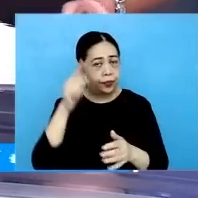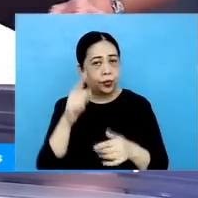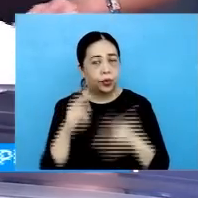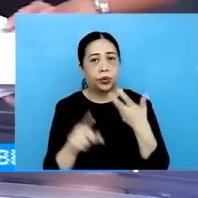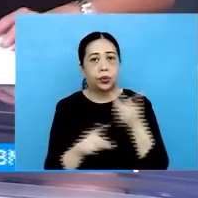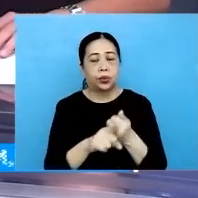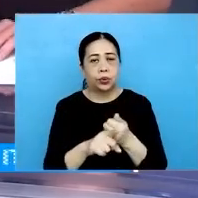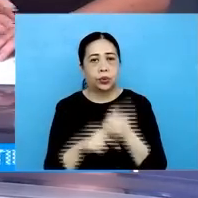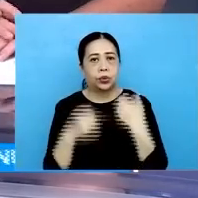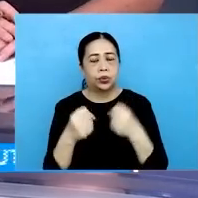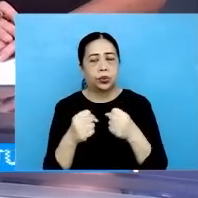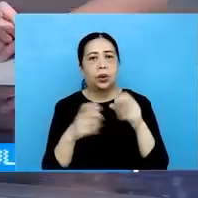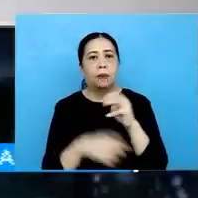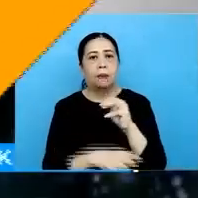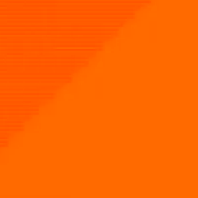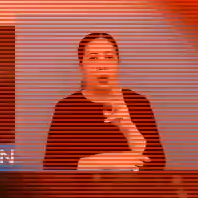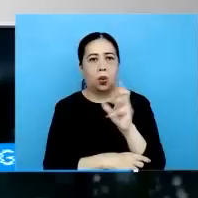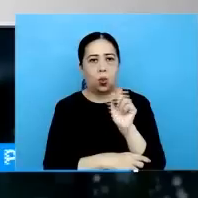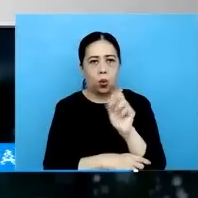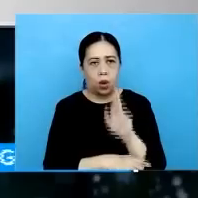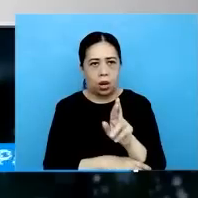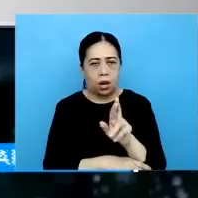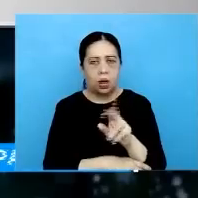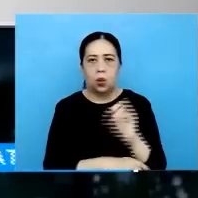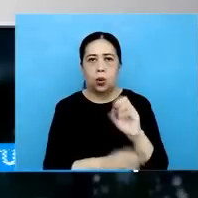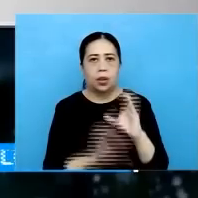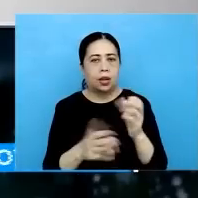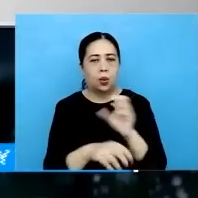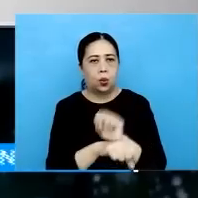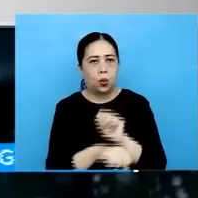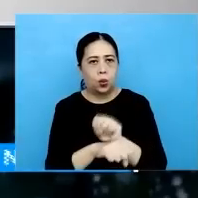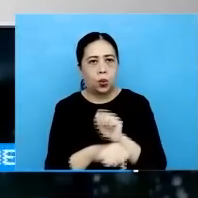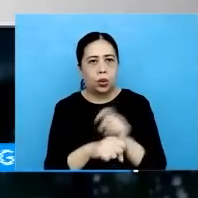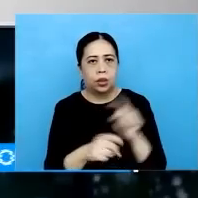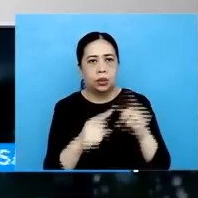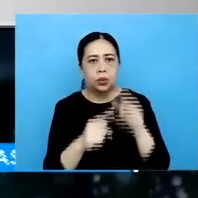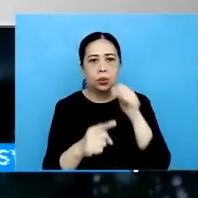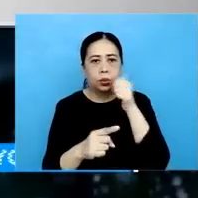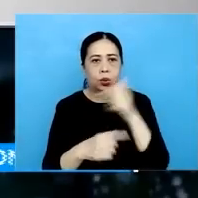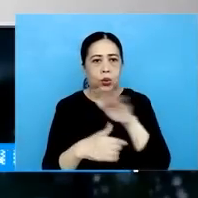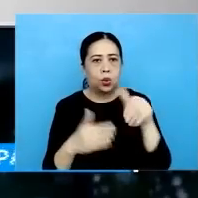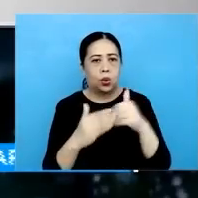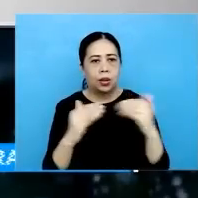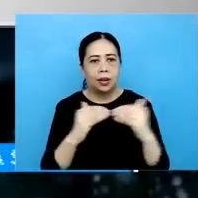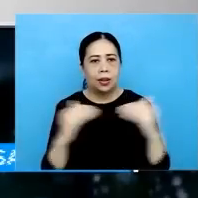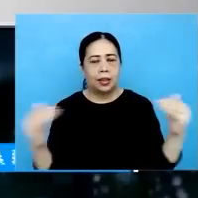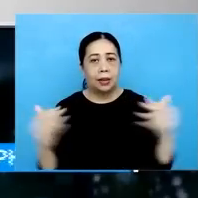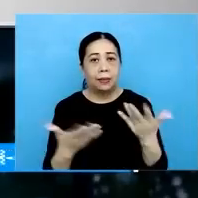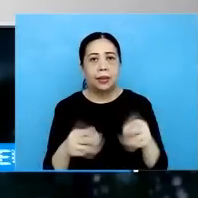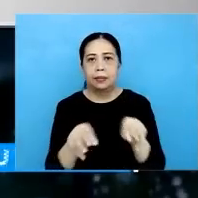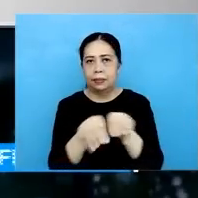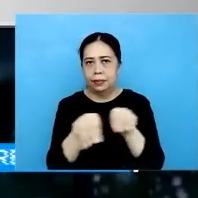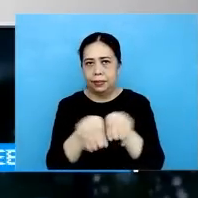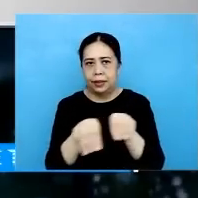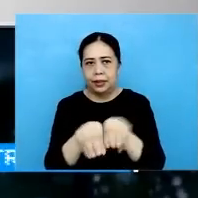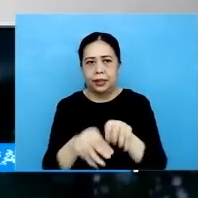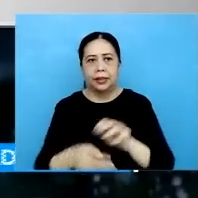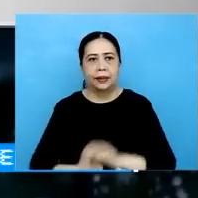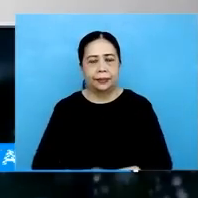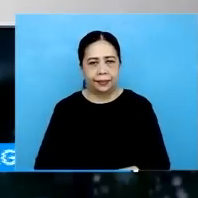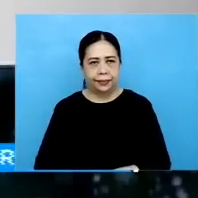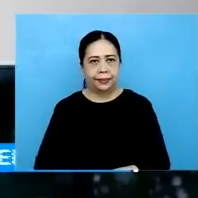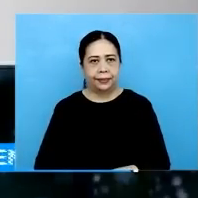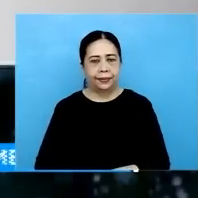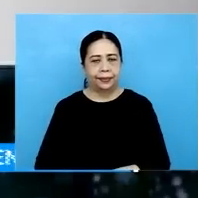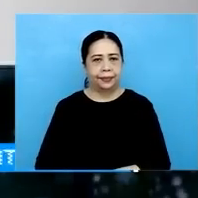Super Bagyong Mawar. Walang pasok ngayong araw hanggang bukas sa lahat ng antas sa mga pribado at pampublikong paaralan sa